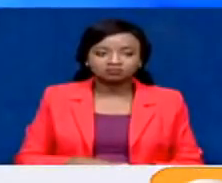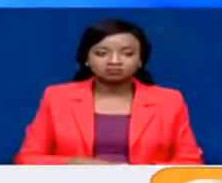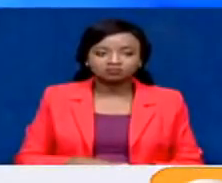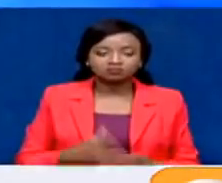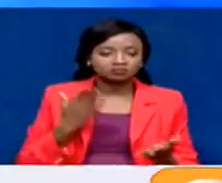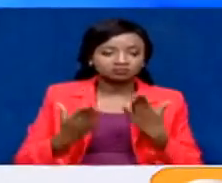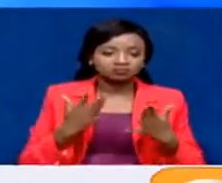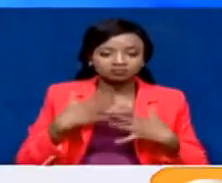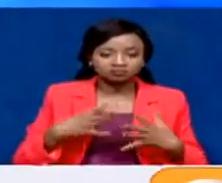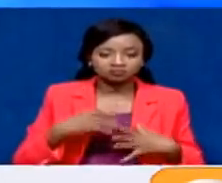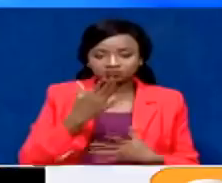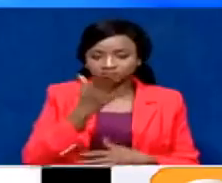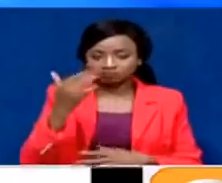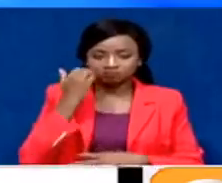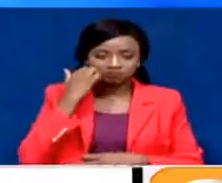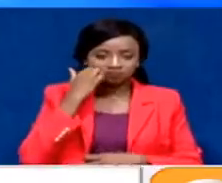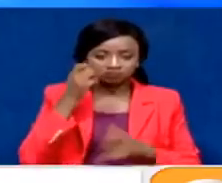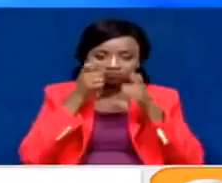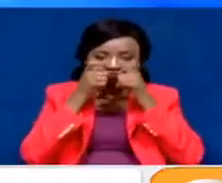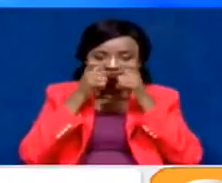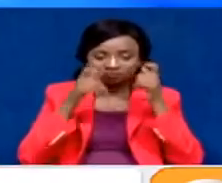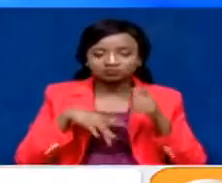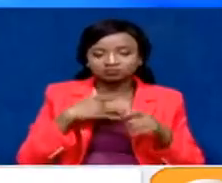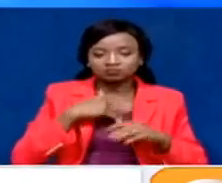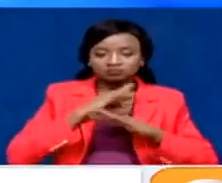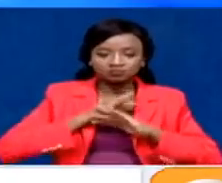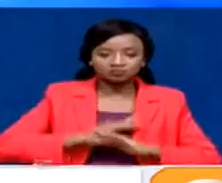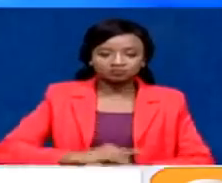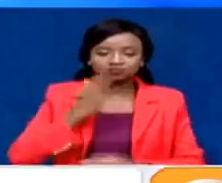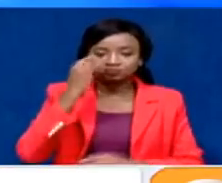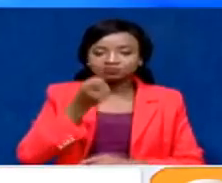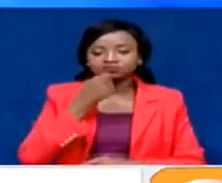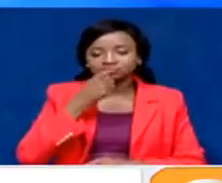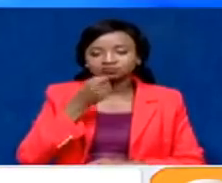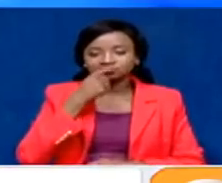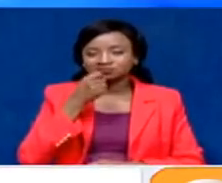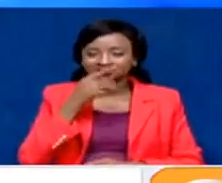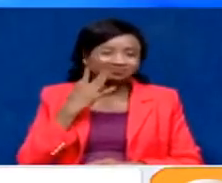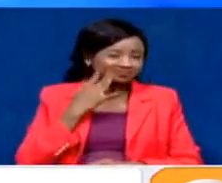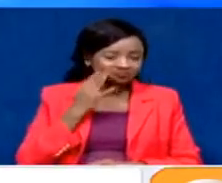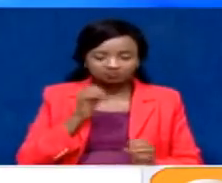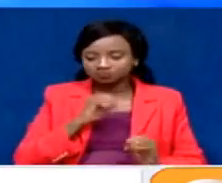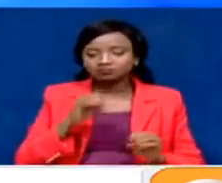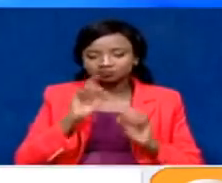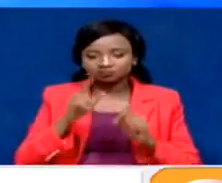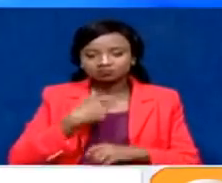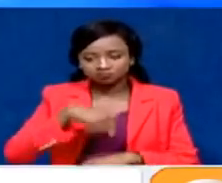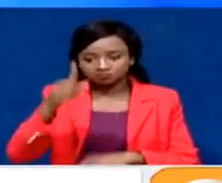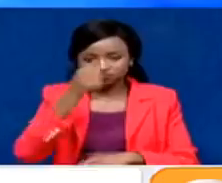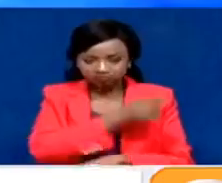Huenda watu wanaoishi na virusi vya ukimwi nchini wakapata afueni ya kunywa dawa kila siku na badala yake kudungwa